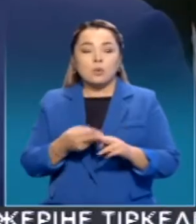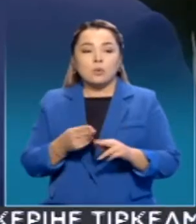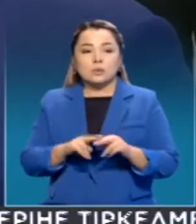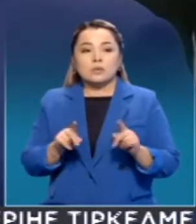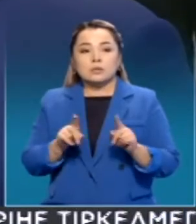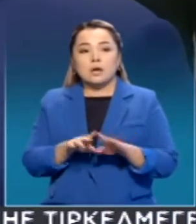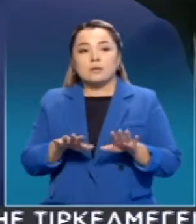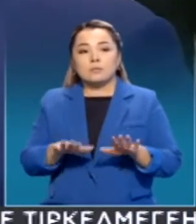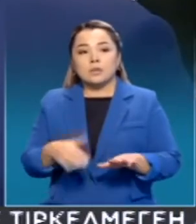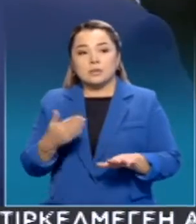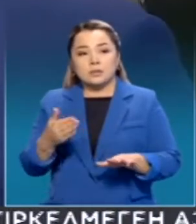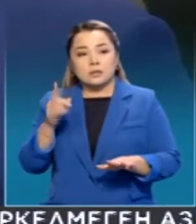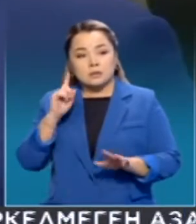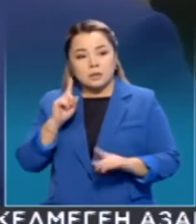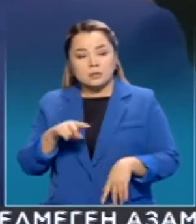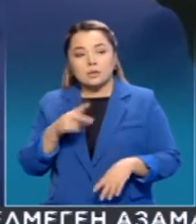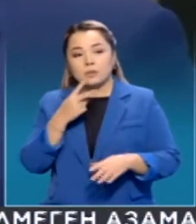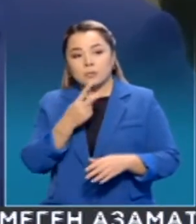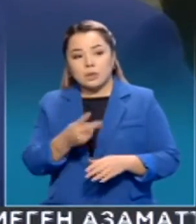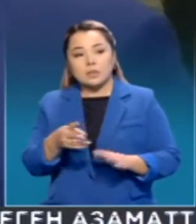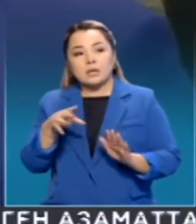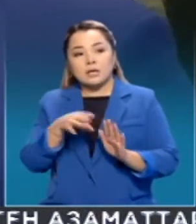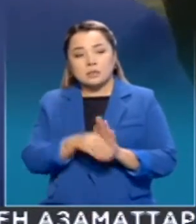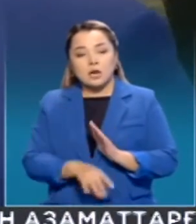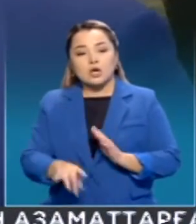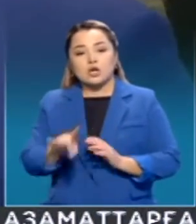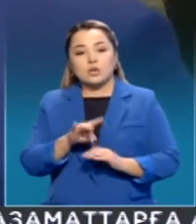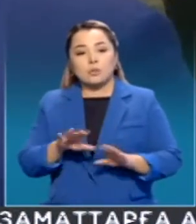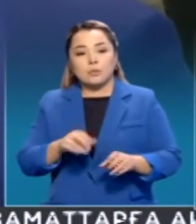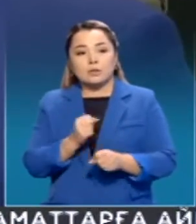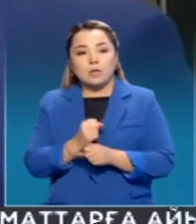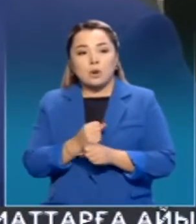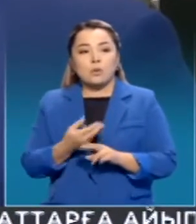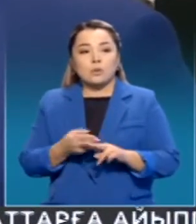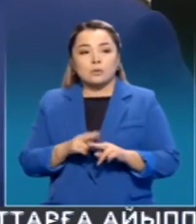жерге келіп естіп, енгізіп өз региондарға.